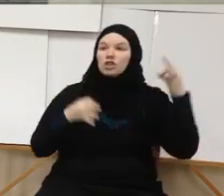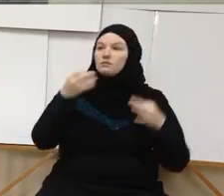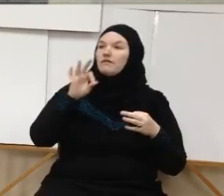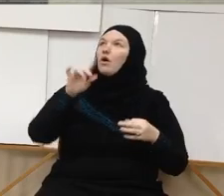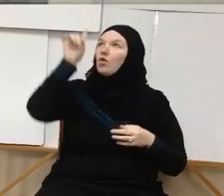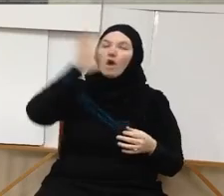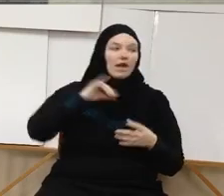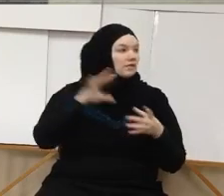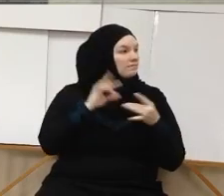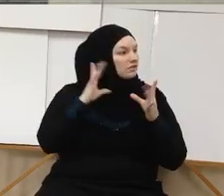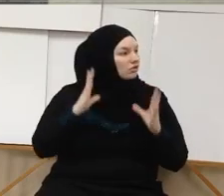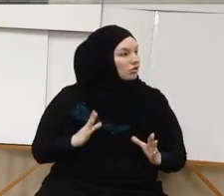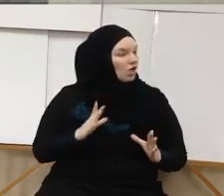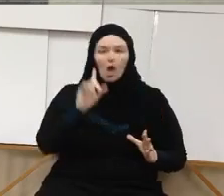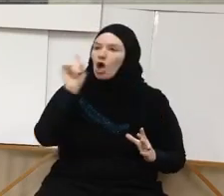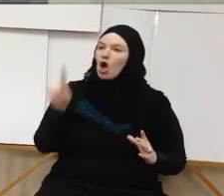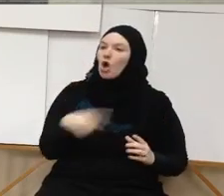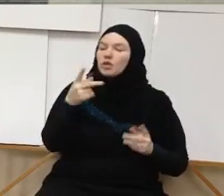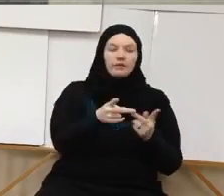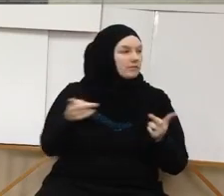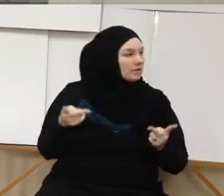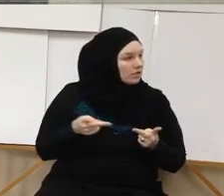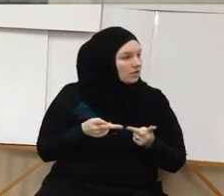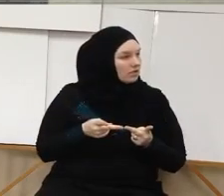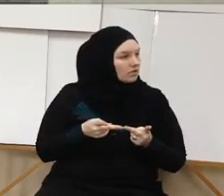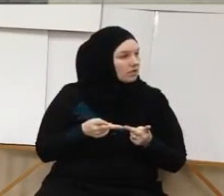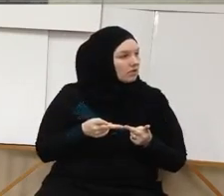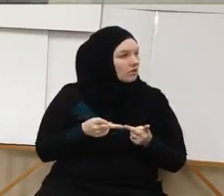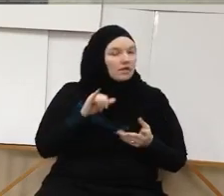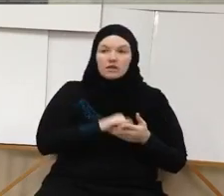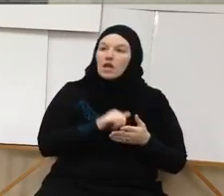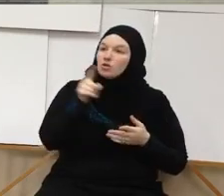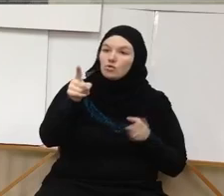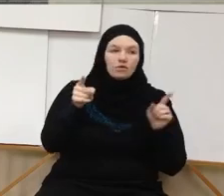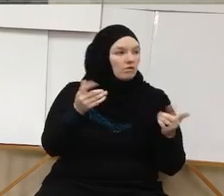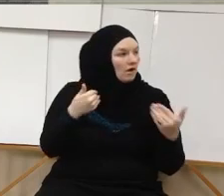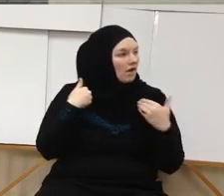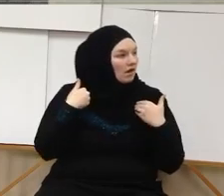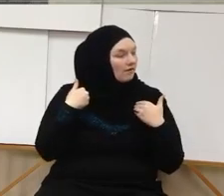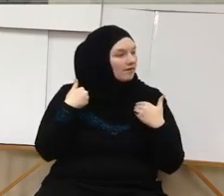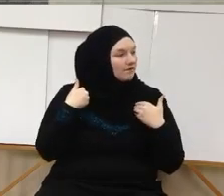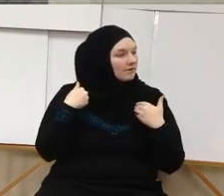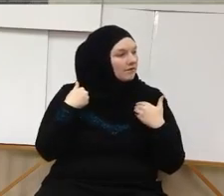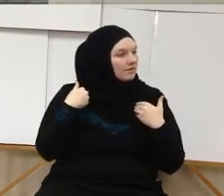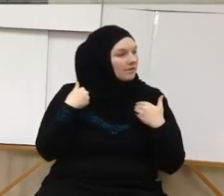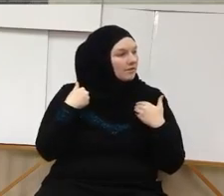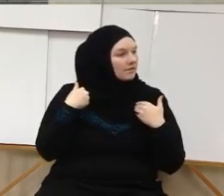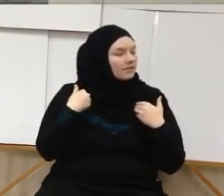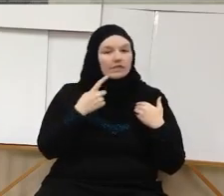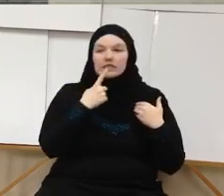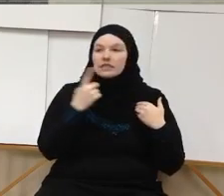and His Messenger, the only position he or she has is to say سمعنا